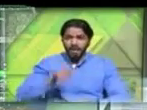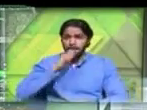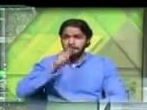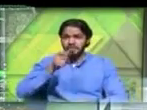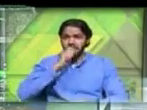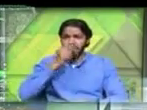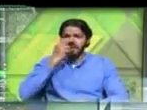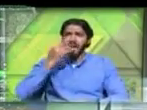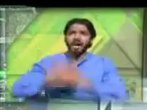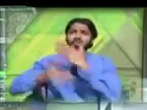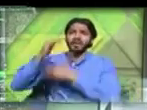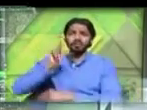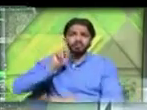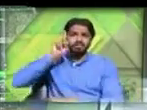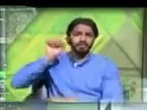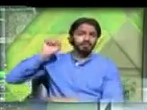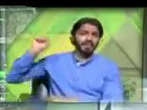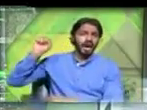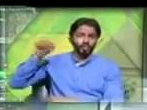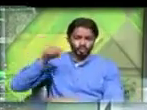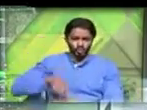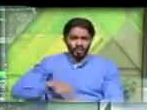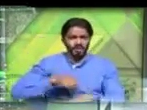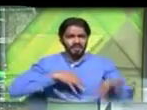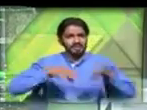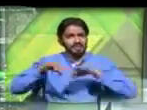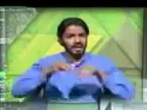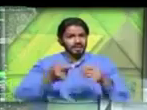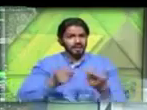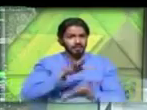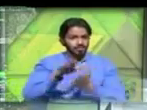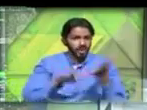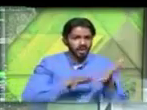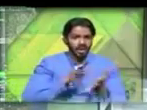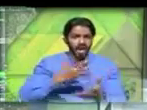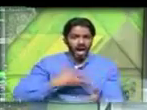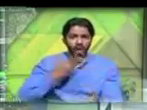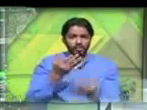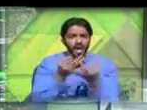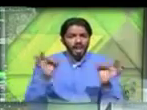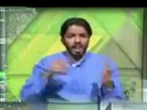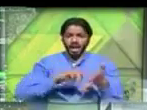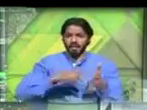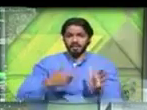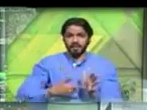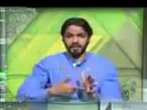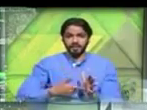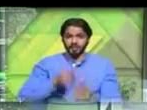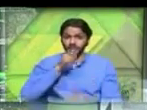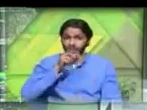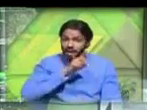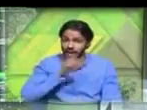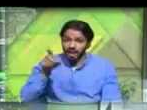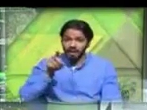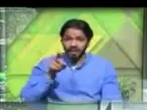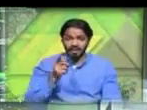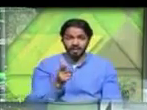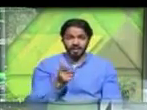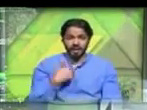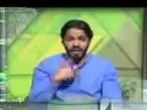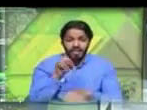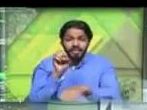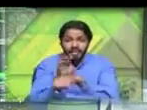بهذا نتقوقع أو نهرب من الواقع لنذهب بعيدا، وإنما نحن